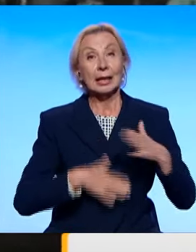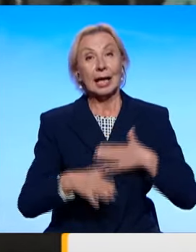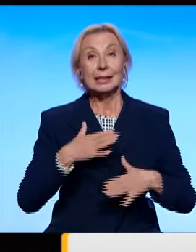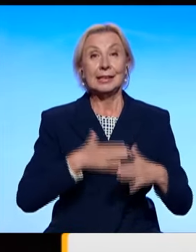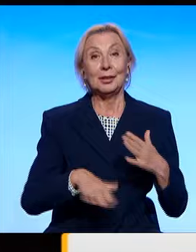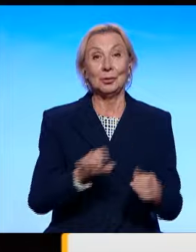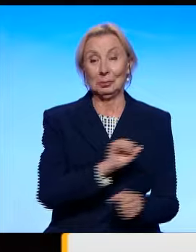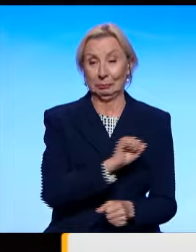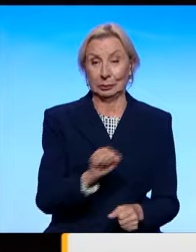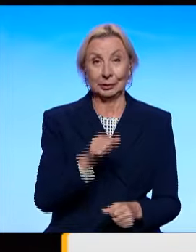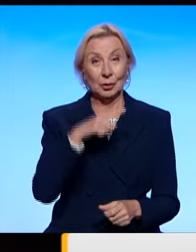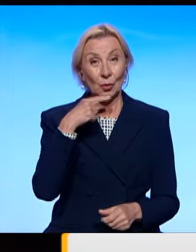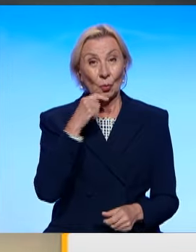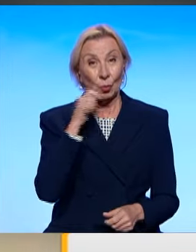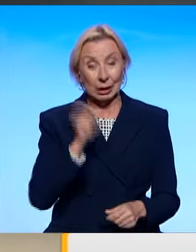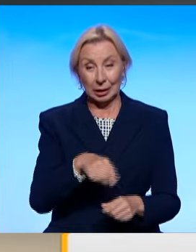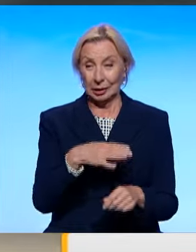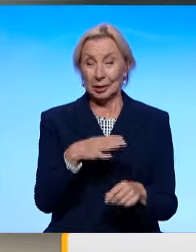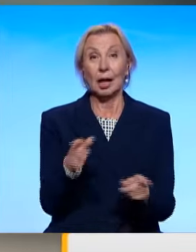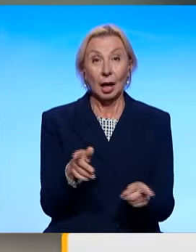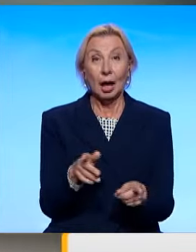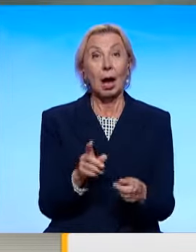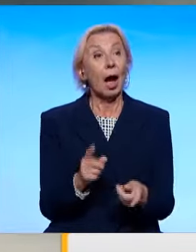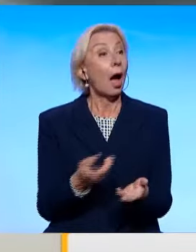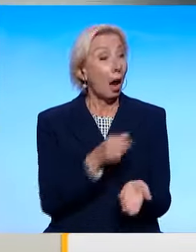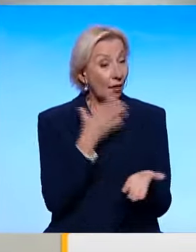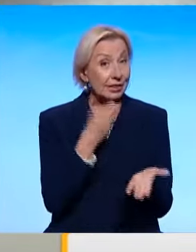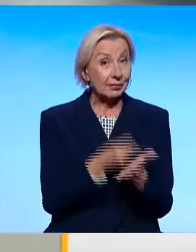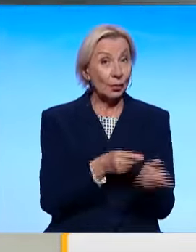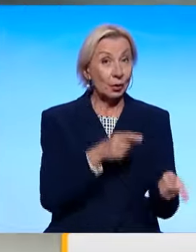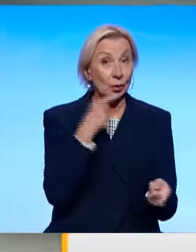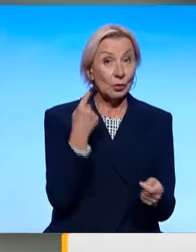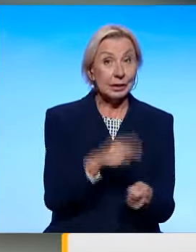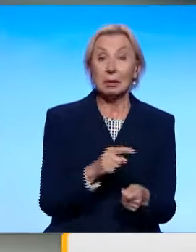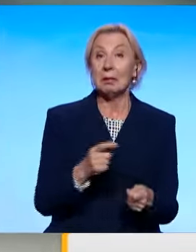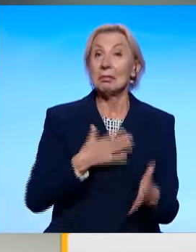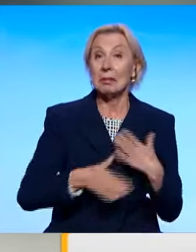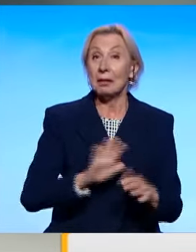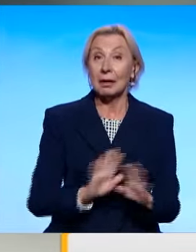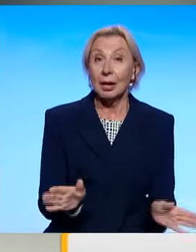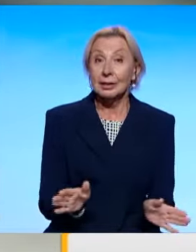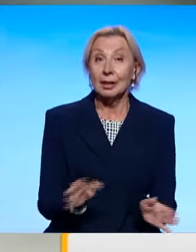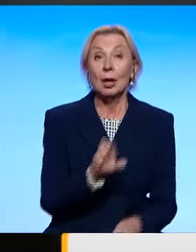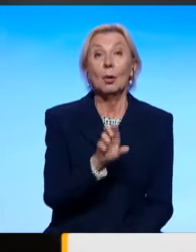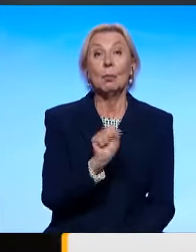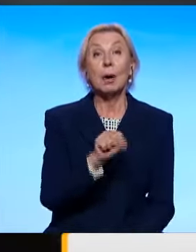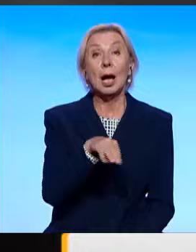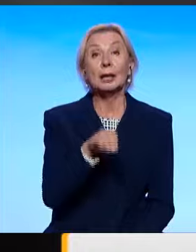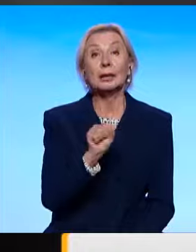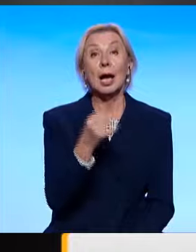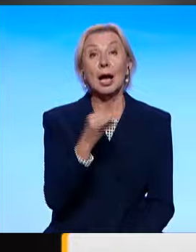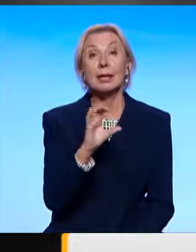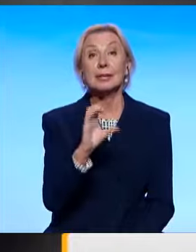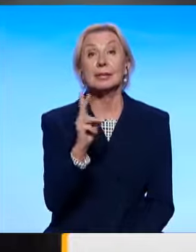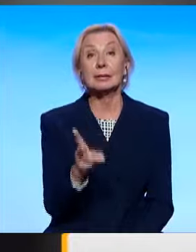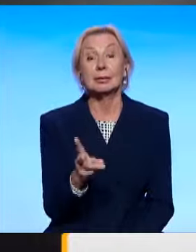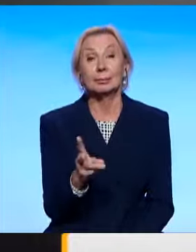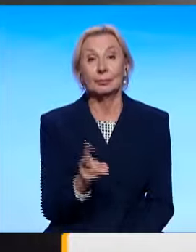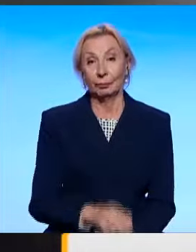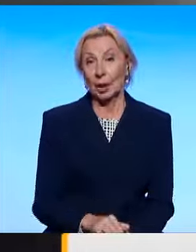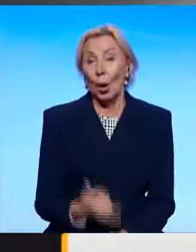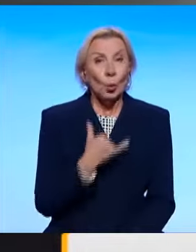обстрілам нашої країни, чомусь не раді темряві у своїй. Ось мітинг у Батайську. У нас уже 3 дні